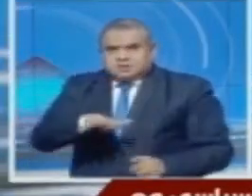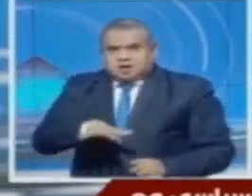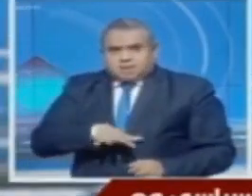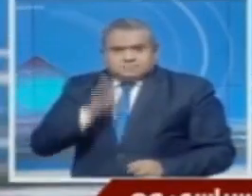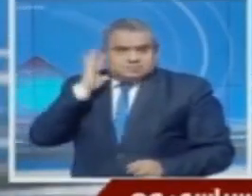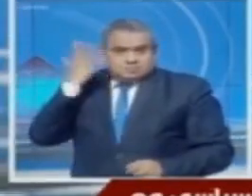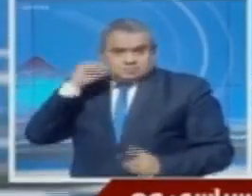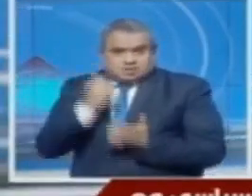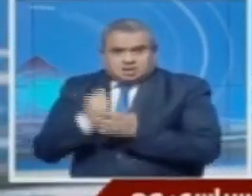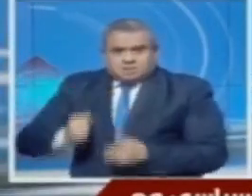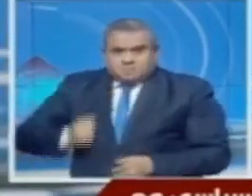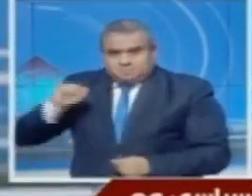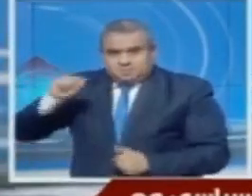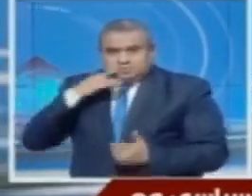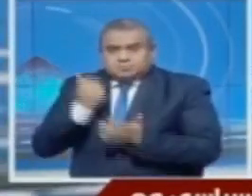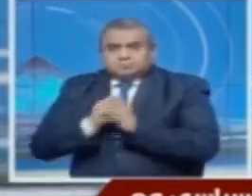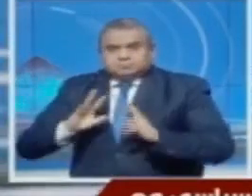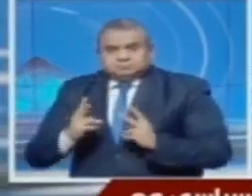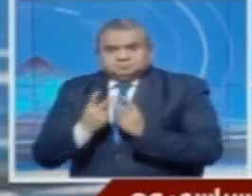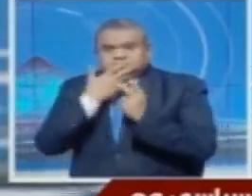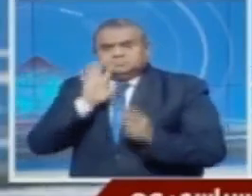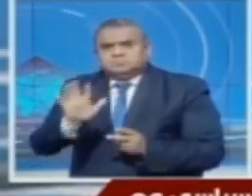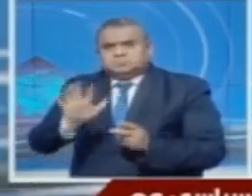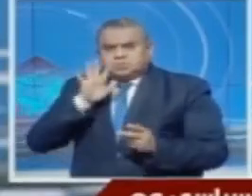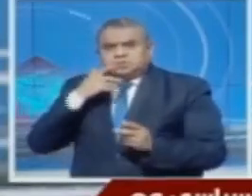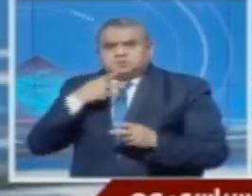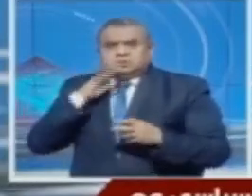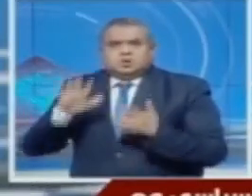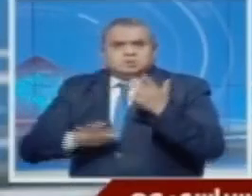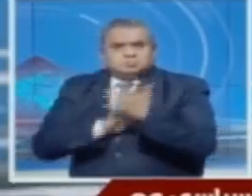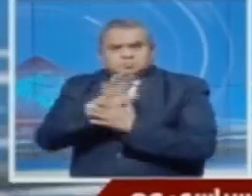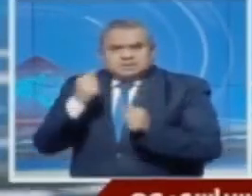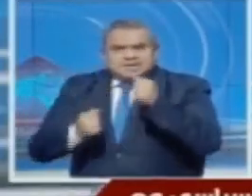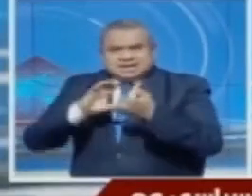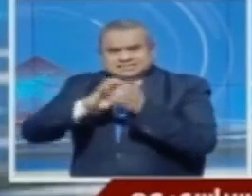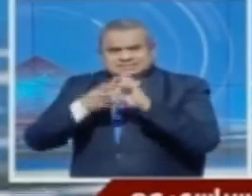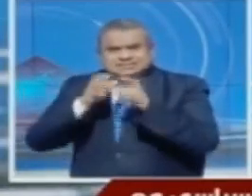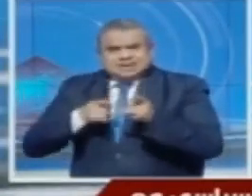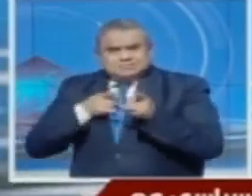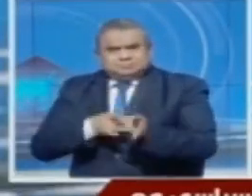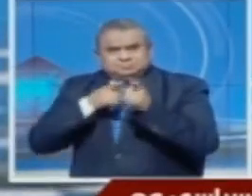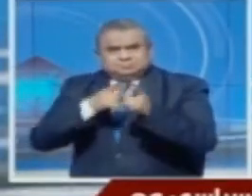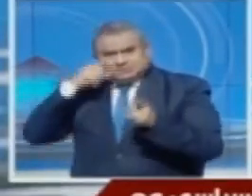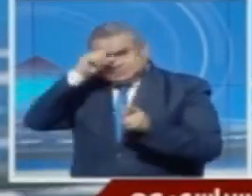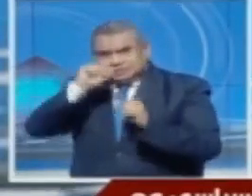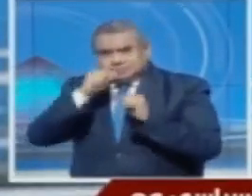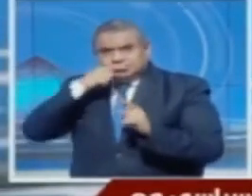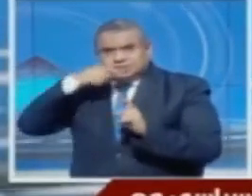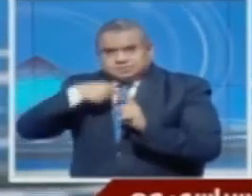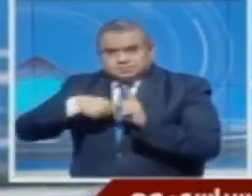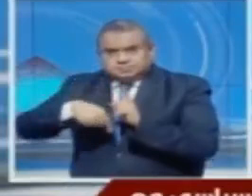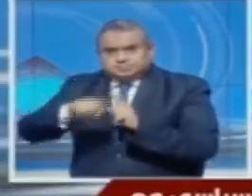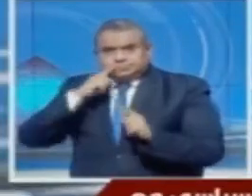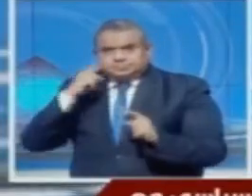مصر برمسيس وإعادة الرونق والمظهر الحضاري لها وحل المشكلات المرورية التي تعاني منها. جاء